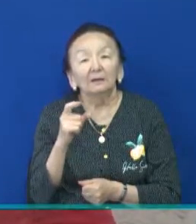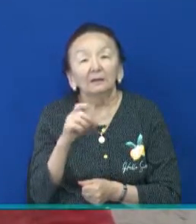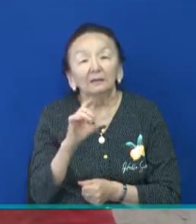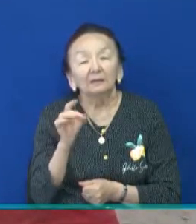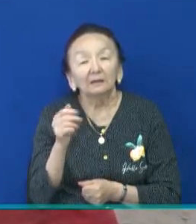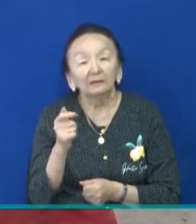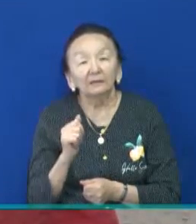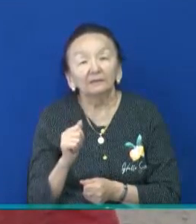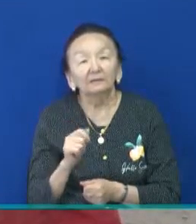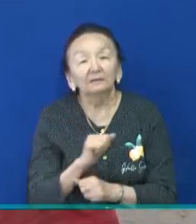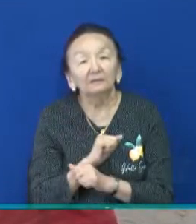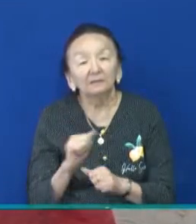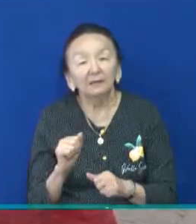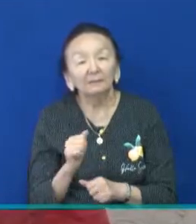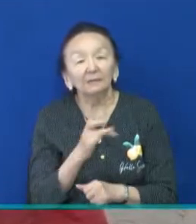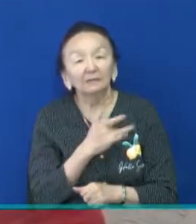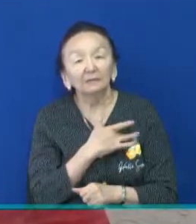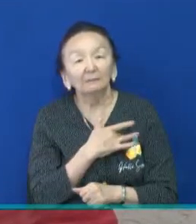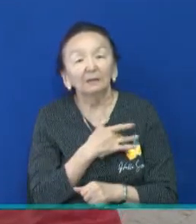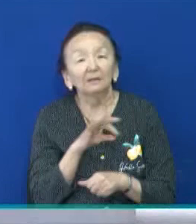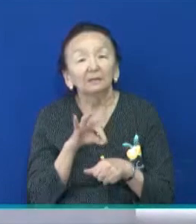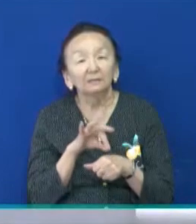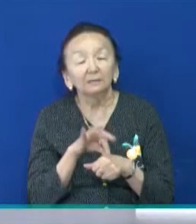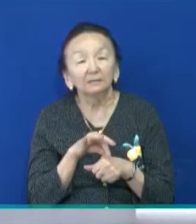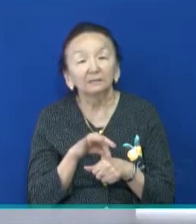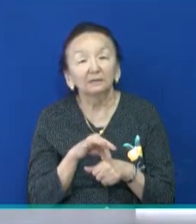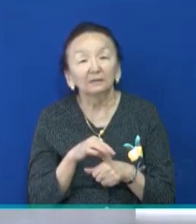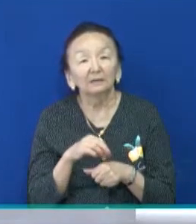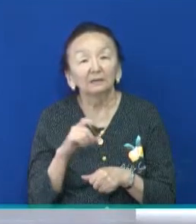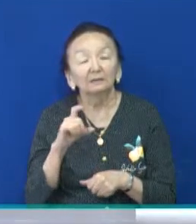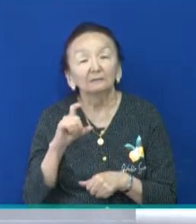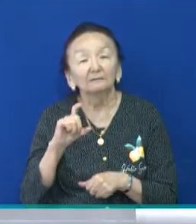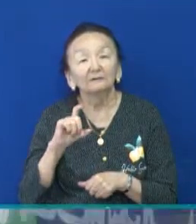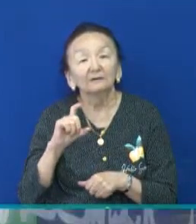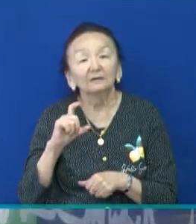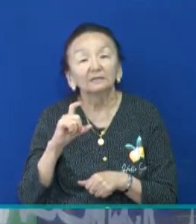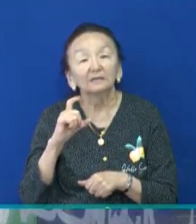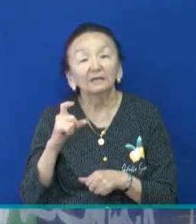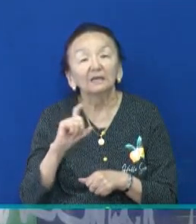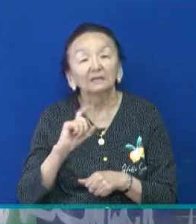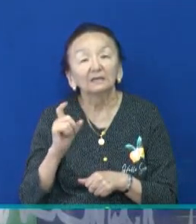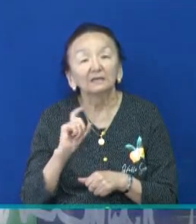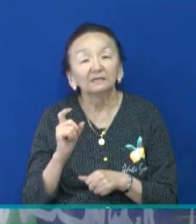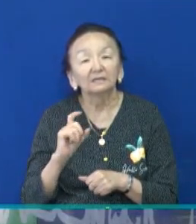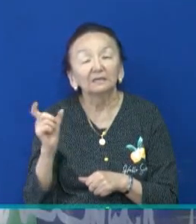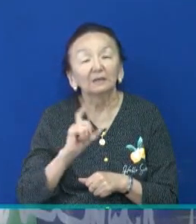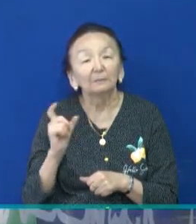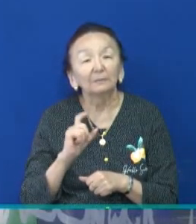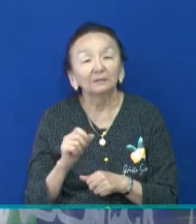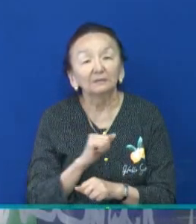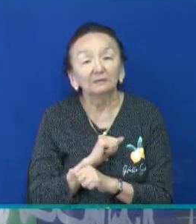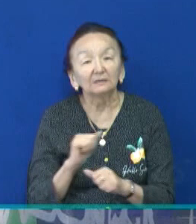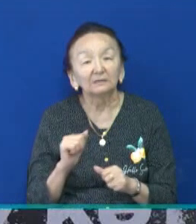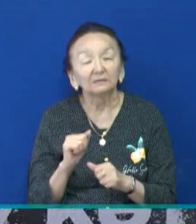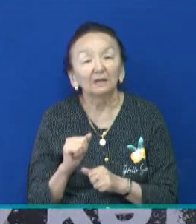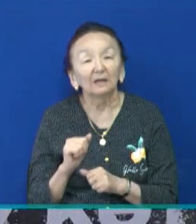едім, жүрегім ауырып, жота дұрыс болмай жүрмін. Энергетикалық сусындарды пайдалану артериялық гипертензияға, басса қинасына